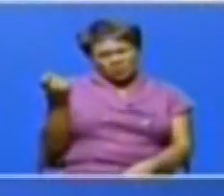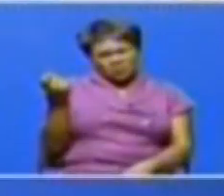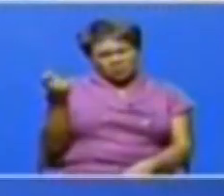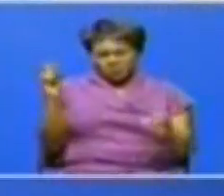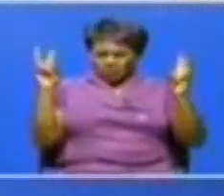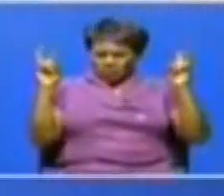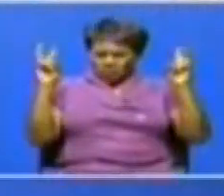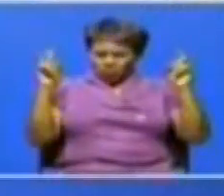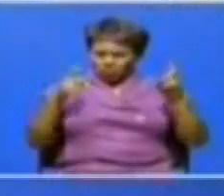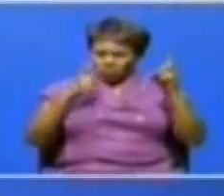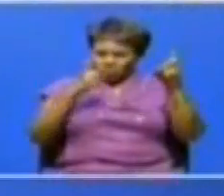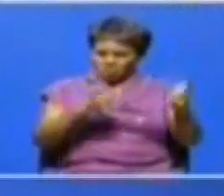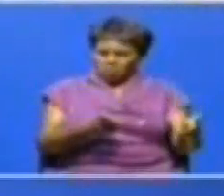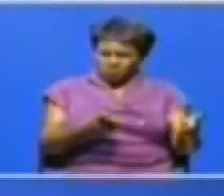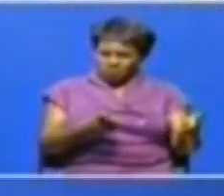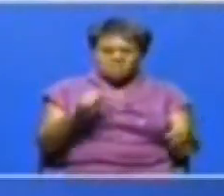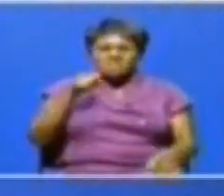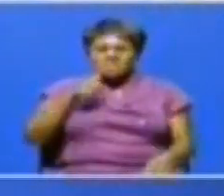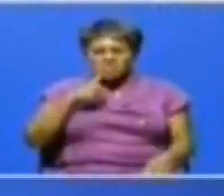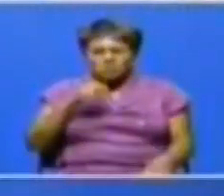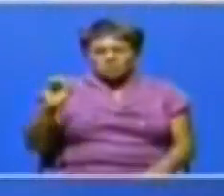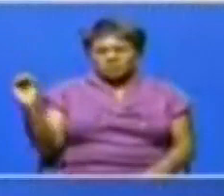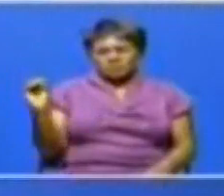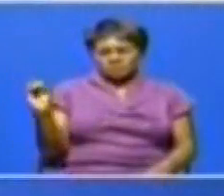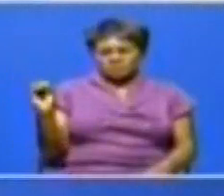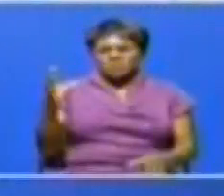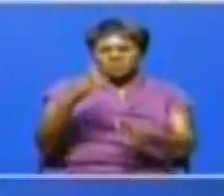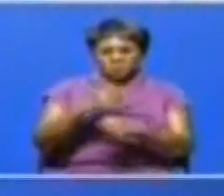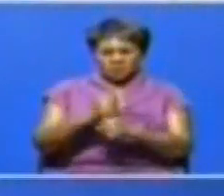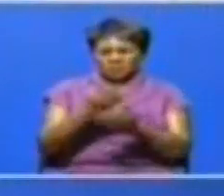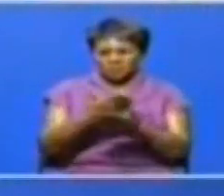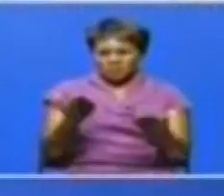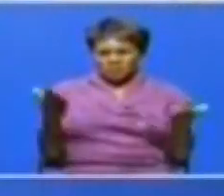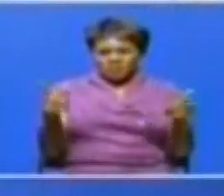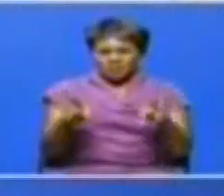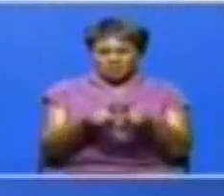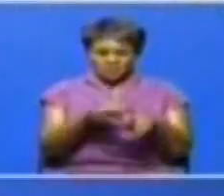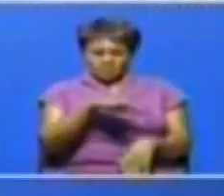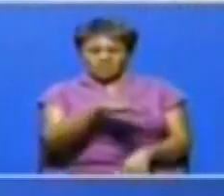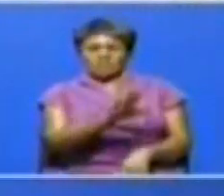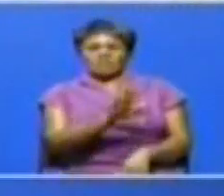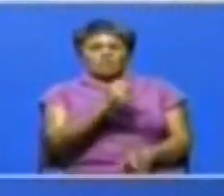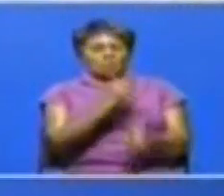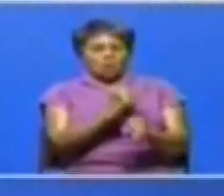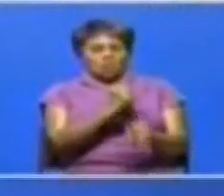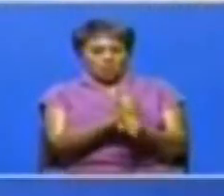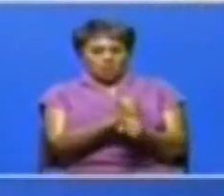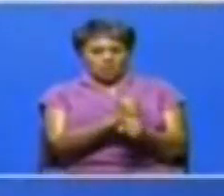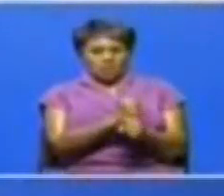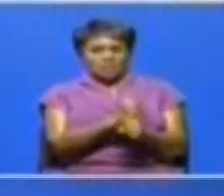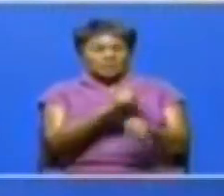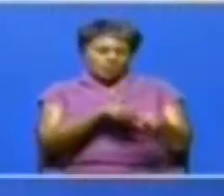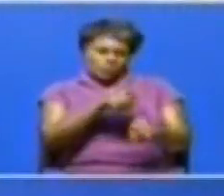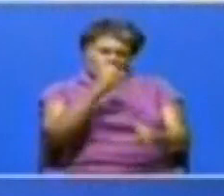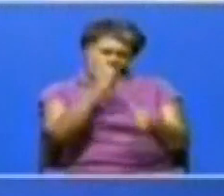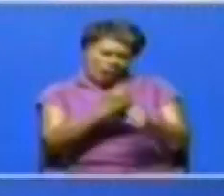swala la kuzawadi si swala geni kwa organization yoyote ile. Hata Hata wewe mwenyewe pale unafanya kazi, kuna